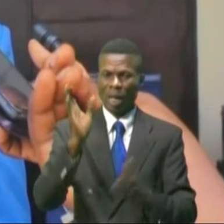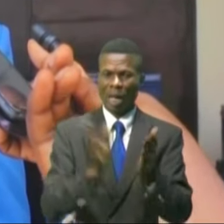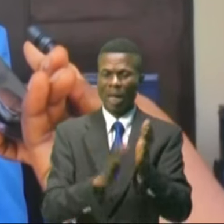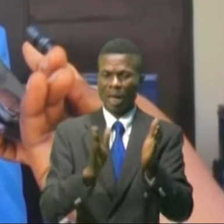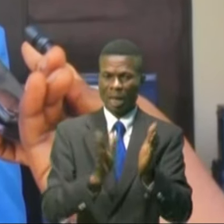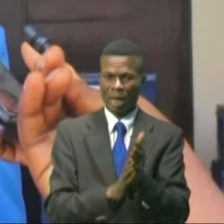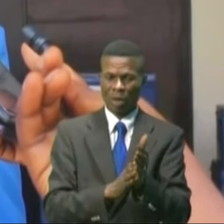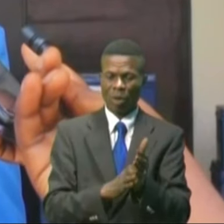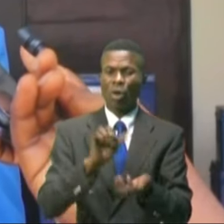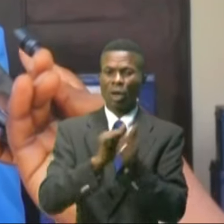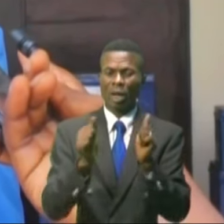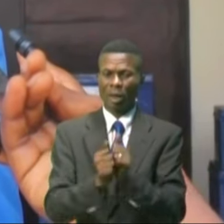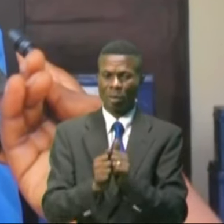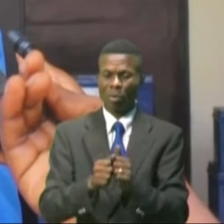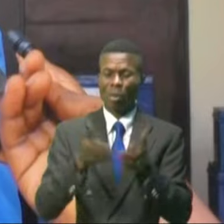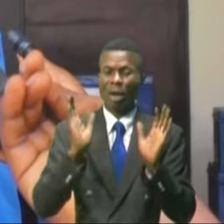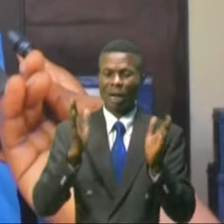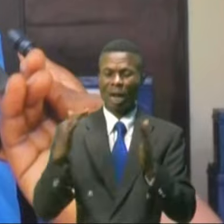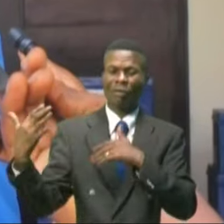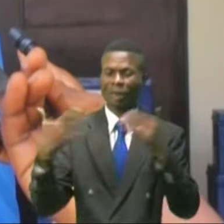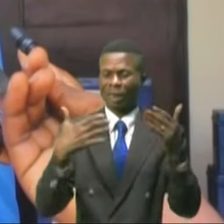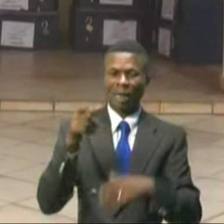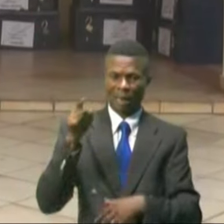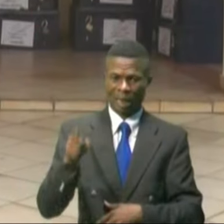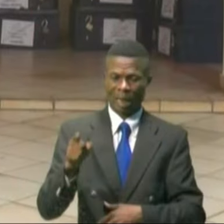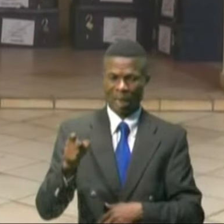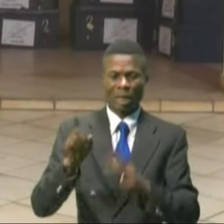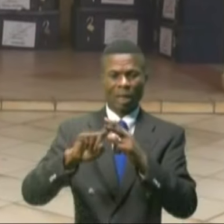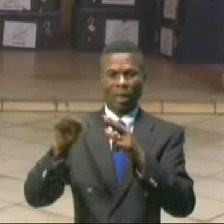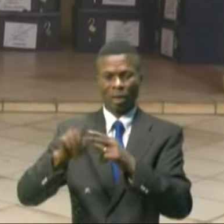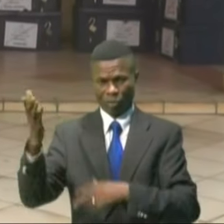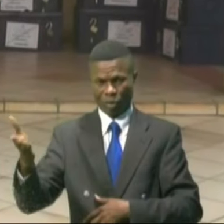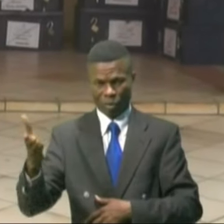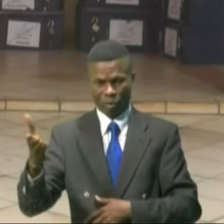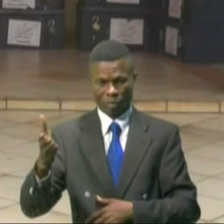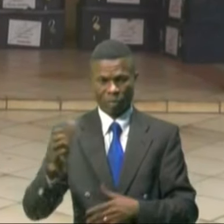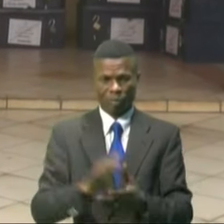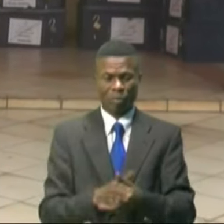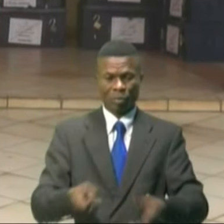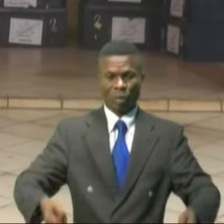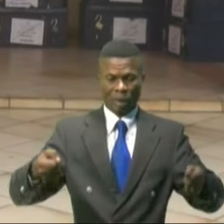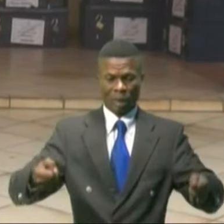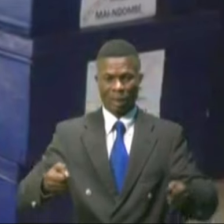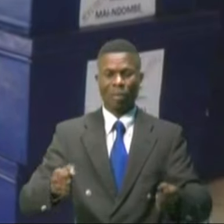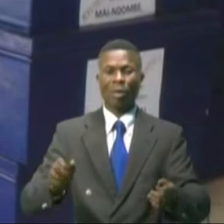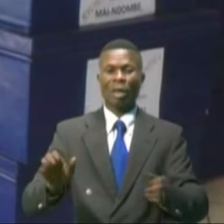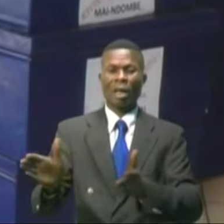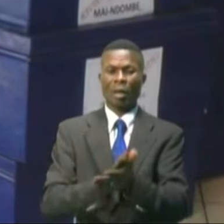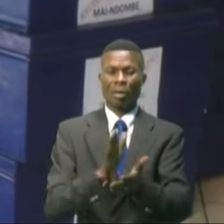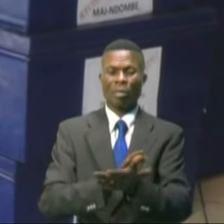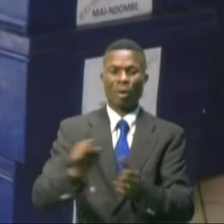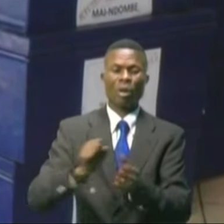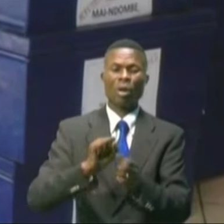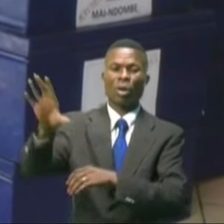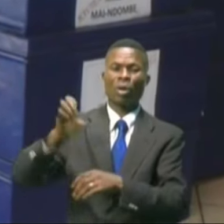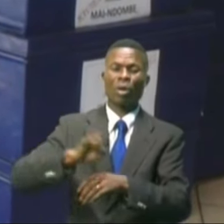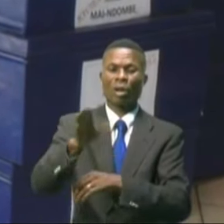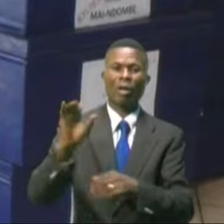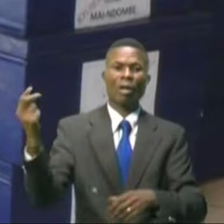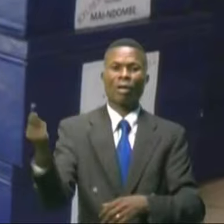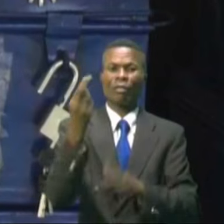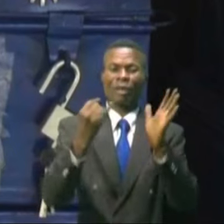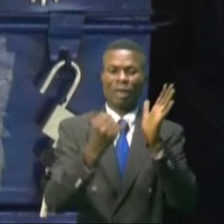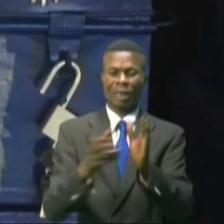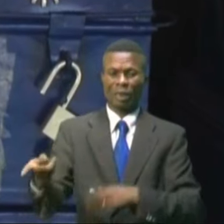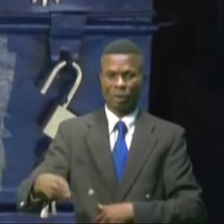sont en situation malheureusement de déplacement. Signalons que ces mal dits termes seront déployés dans les 26 provinces